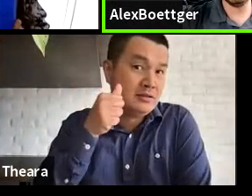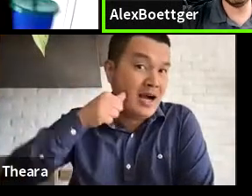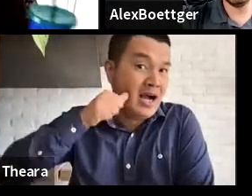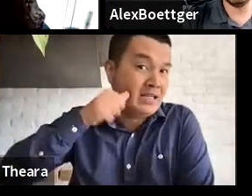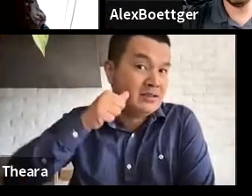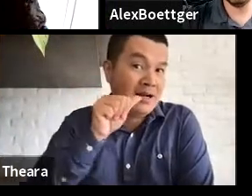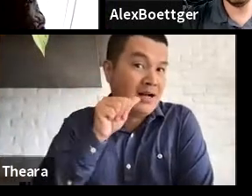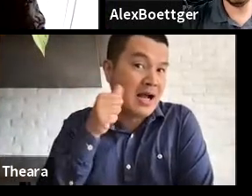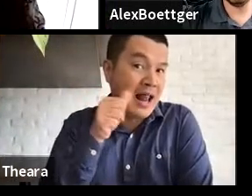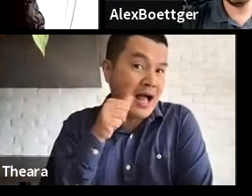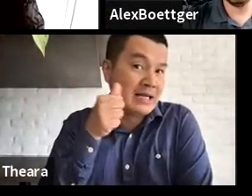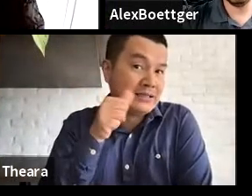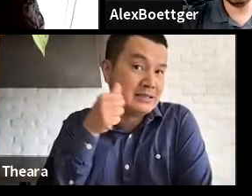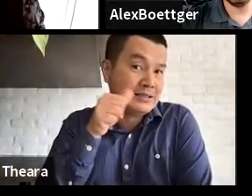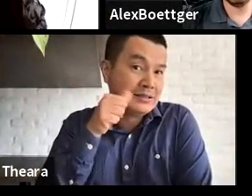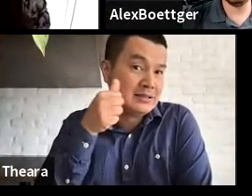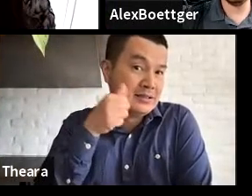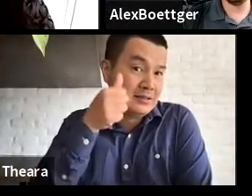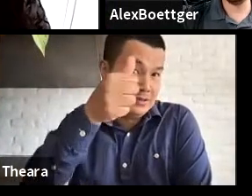Oui, bien,